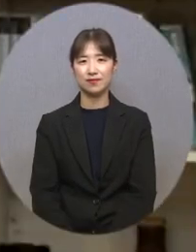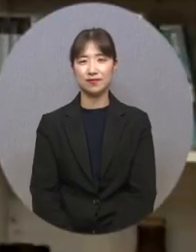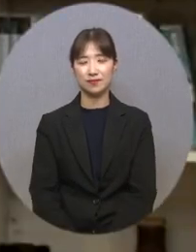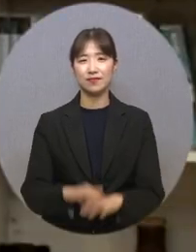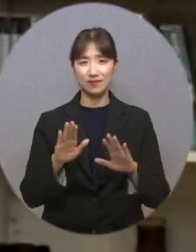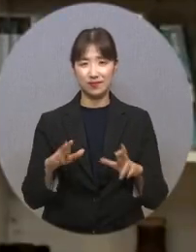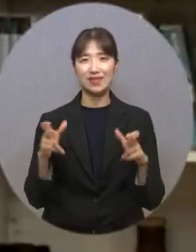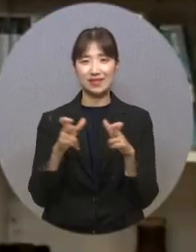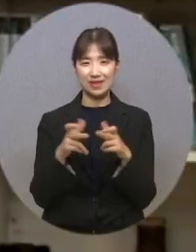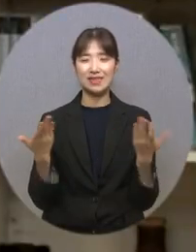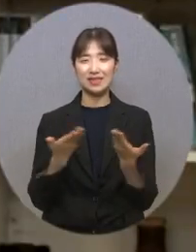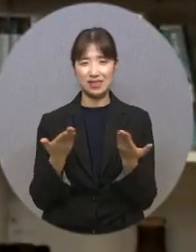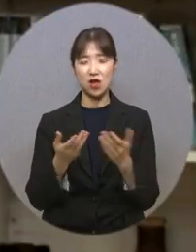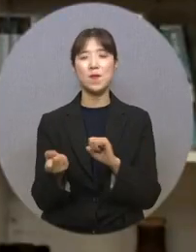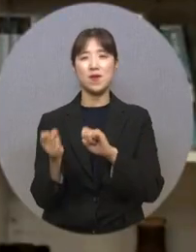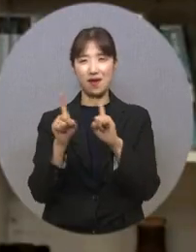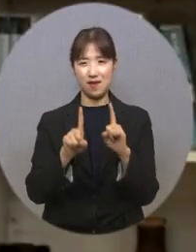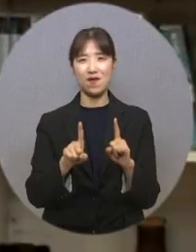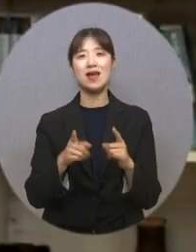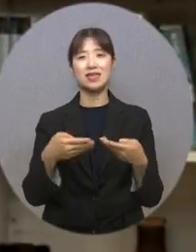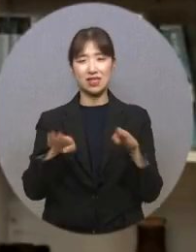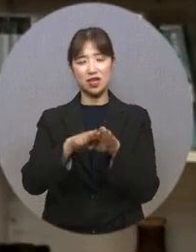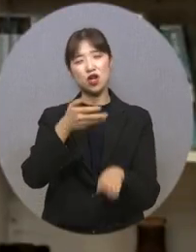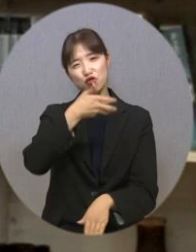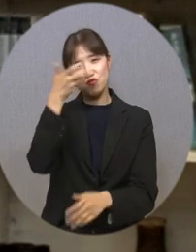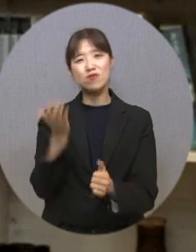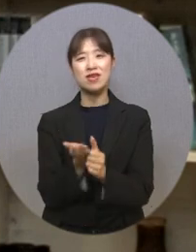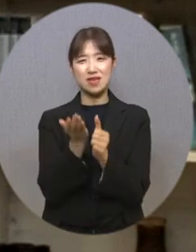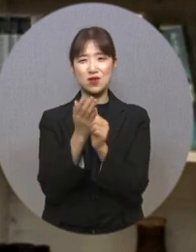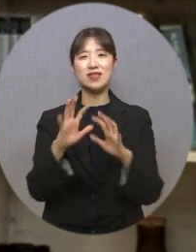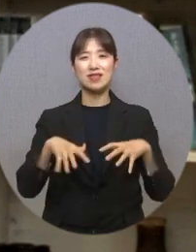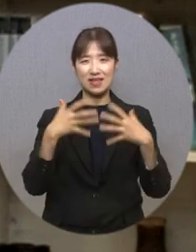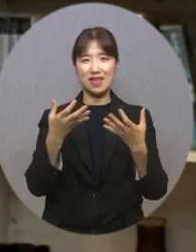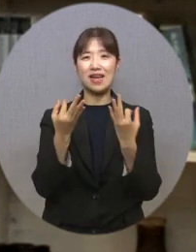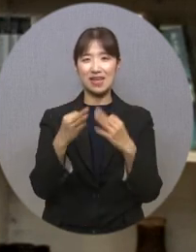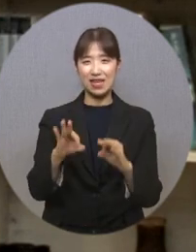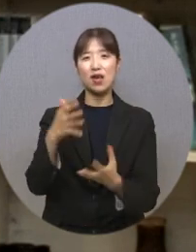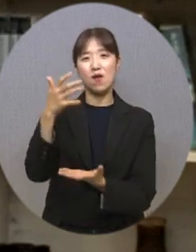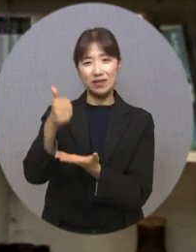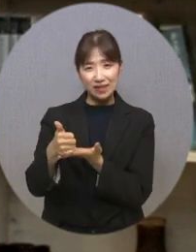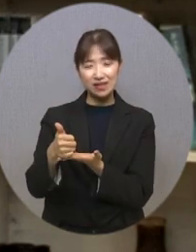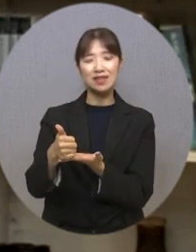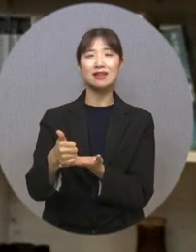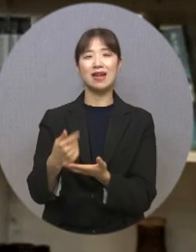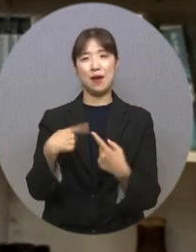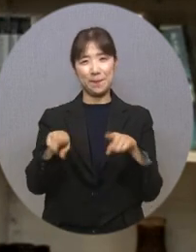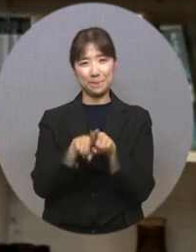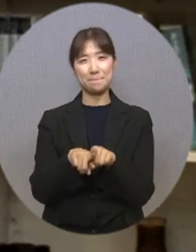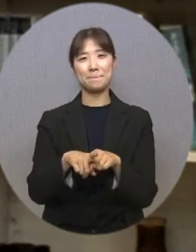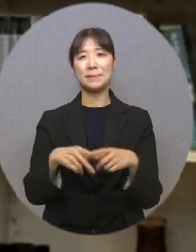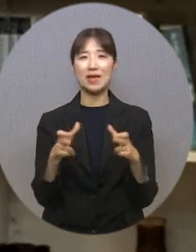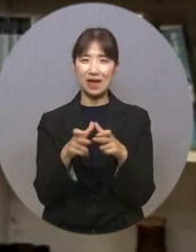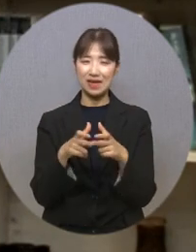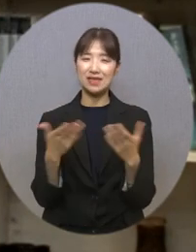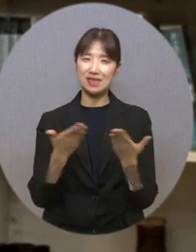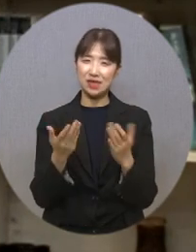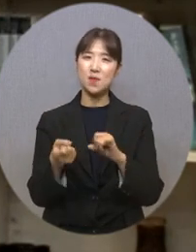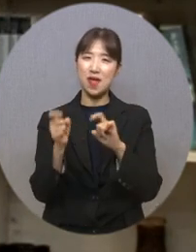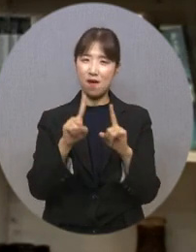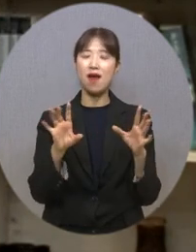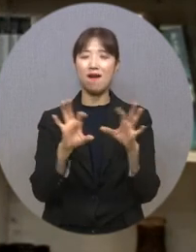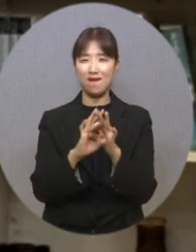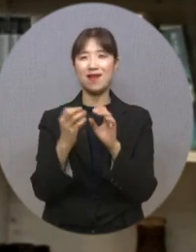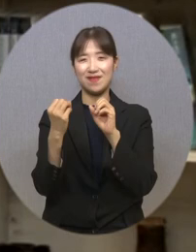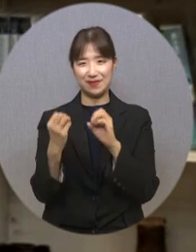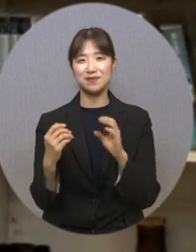오늘은 장애인 직업 재활시설 꿈을 키우는 세상 김성용 원장님 모시고 장애인 직업 재활에 대한 전반적인